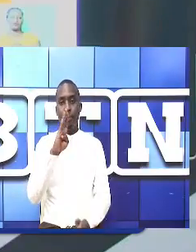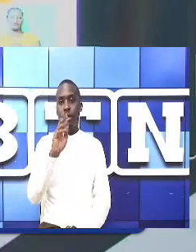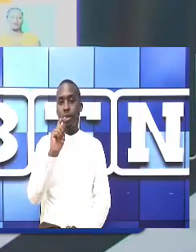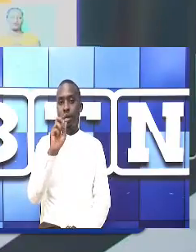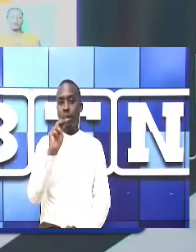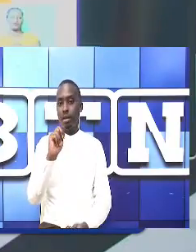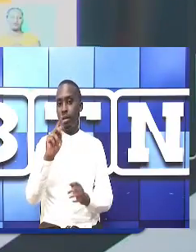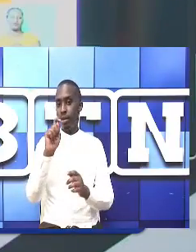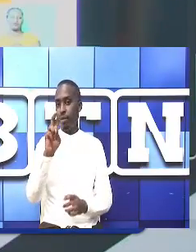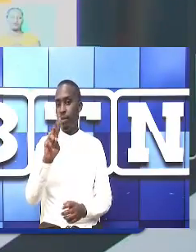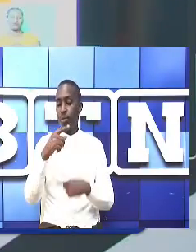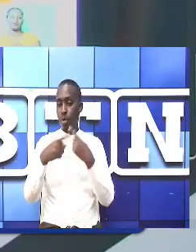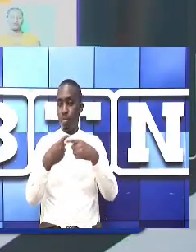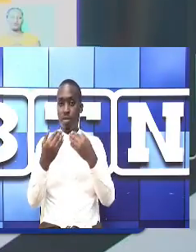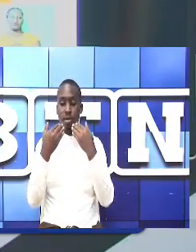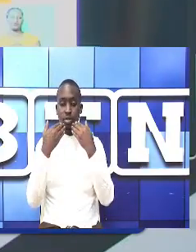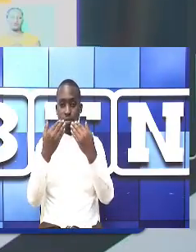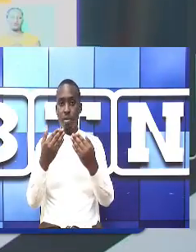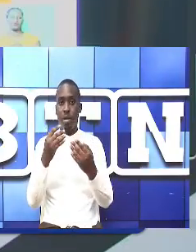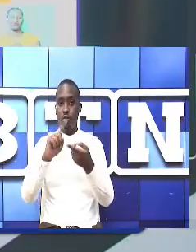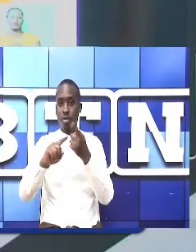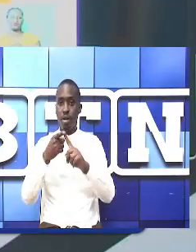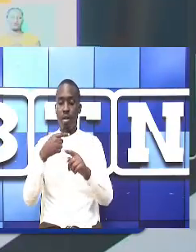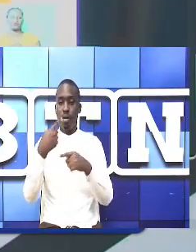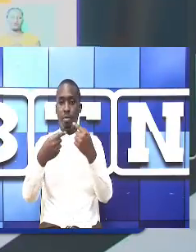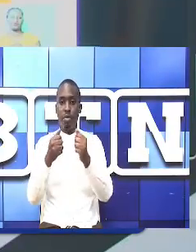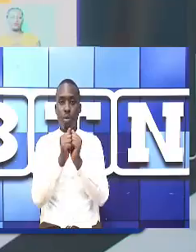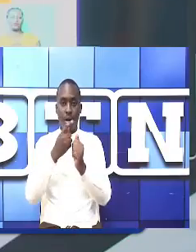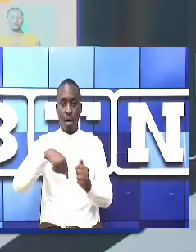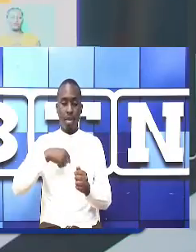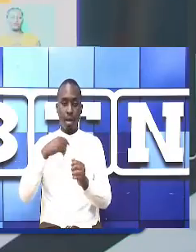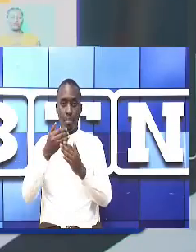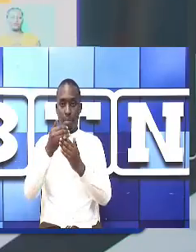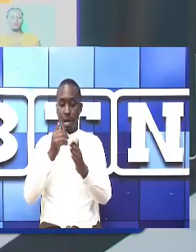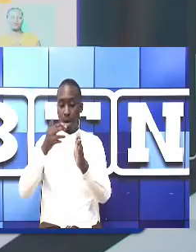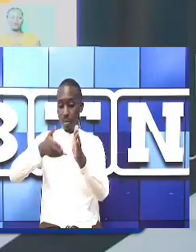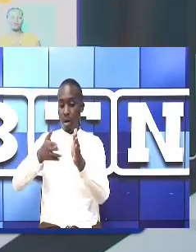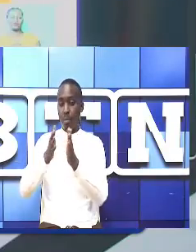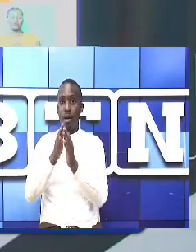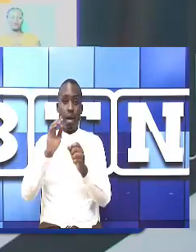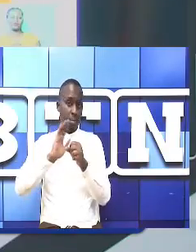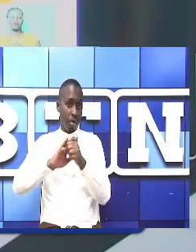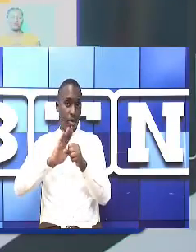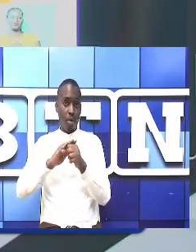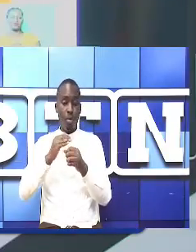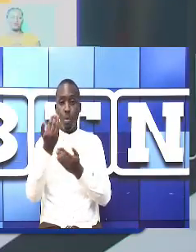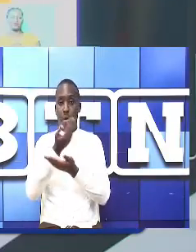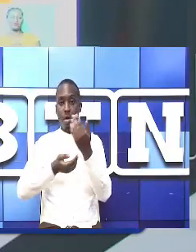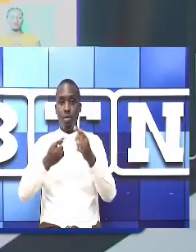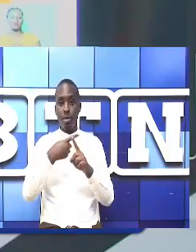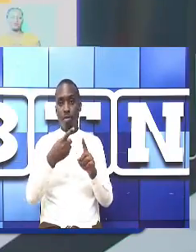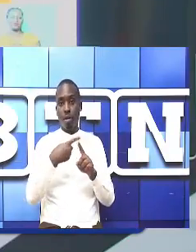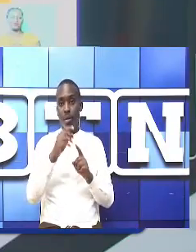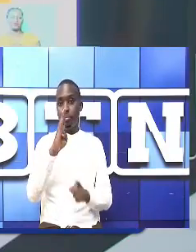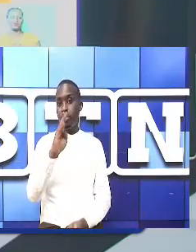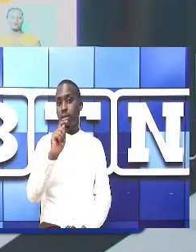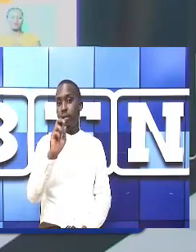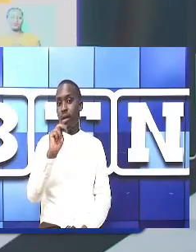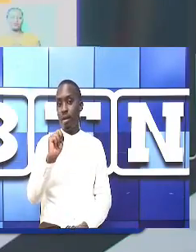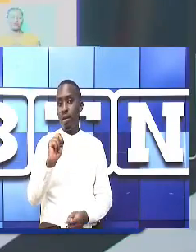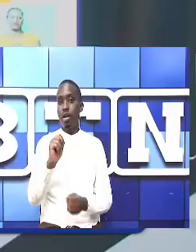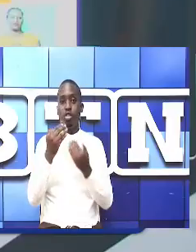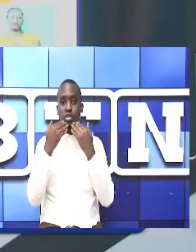nshimire bagenzi banjye mwakomeje kubana imbere y'izi kamera ndetse n'izi mikoro mu biganiro bitandukanye bya BTN TV nshimire cyane